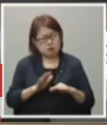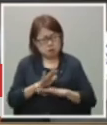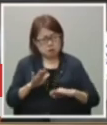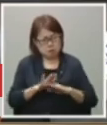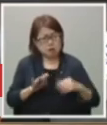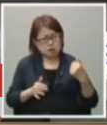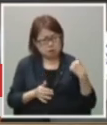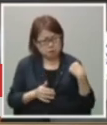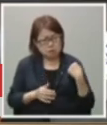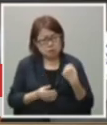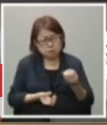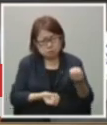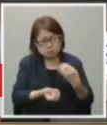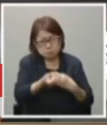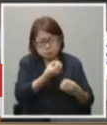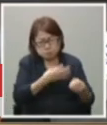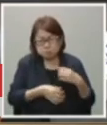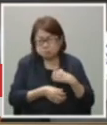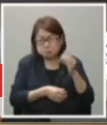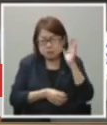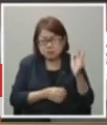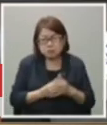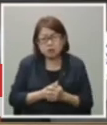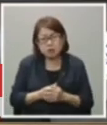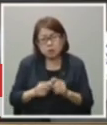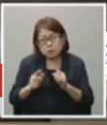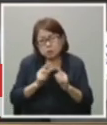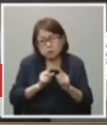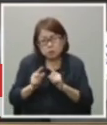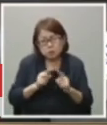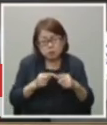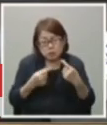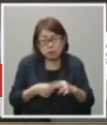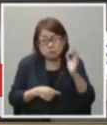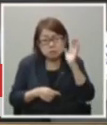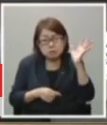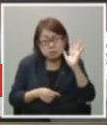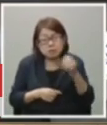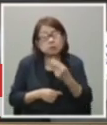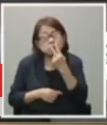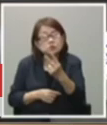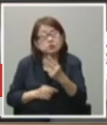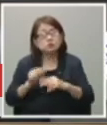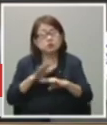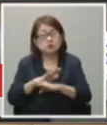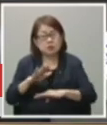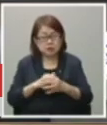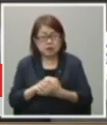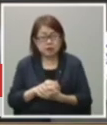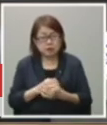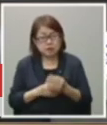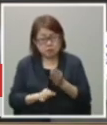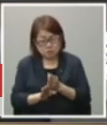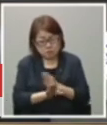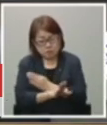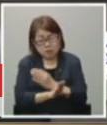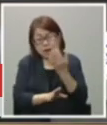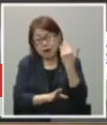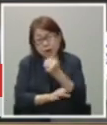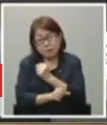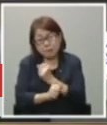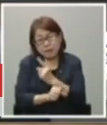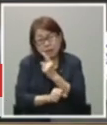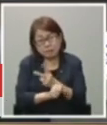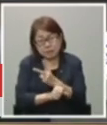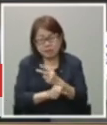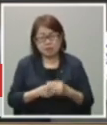ชื่อครับท่านประธานครับมีการพูดจาแล้วก็ให้ผมได้พิสูจน์ท่านเชื่อไหมครับปี2ปีที่ผ่านมาเนี่ยนอกจ